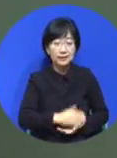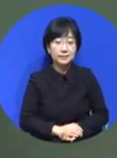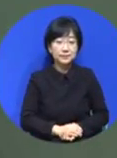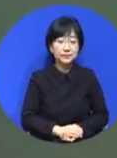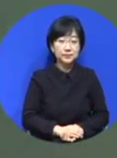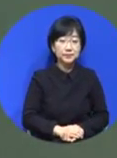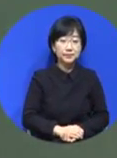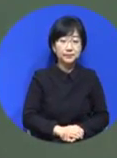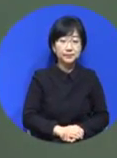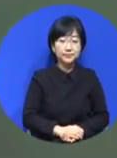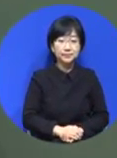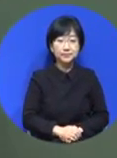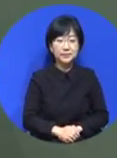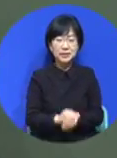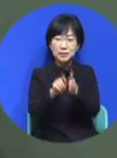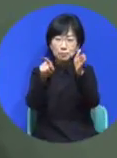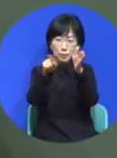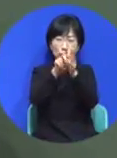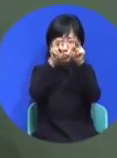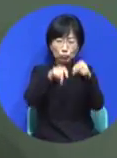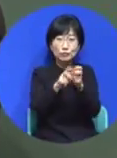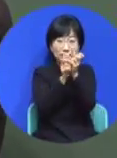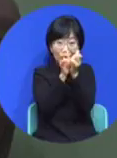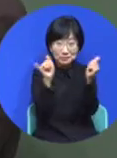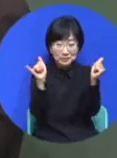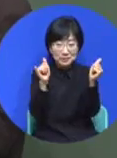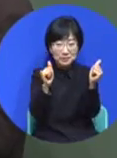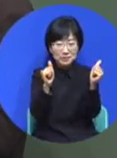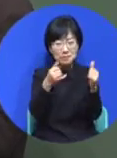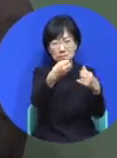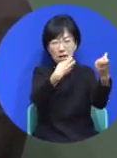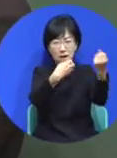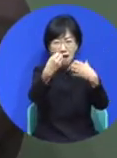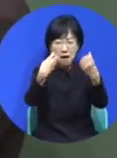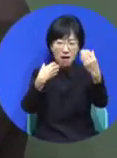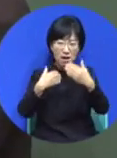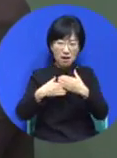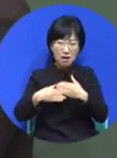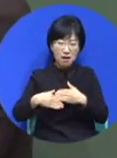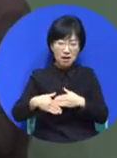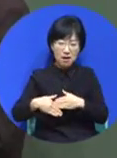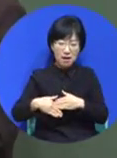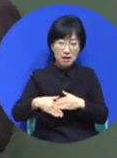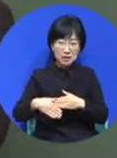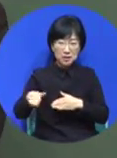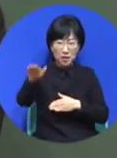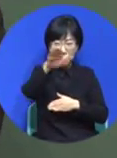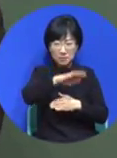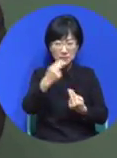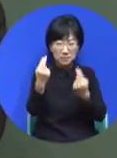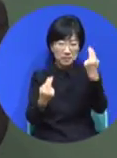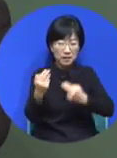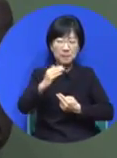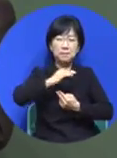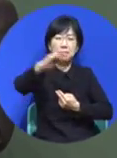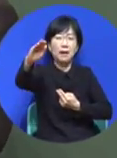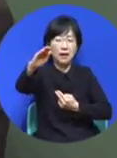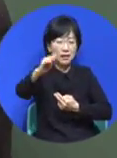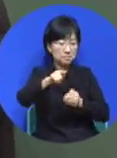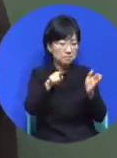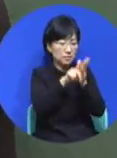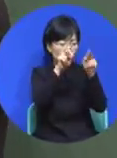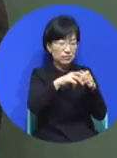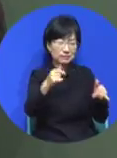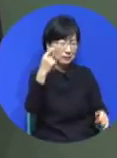to receive great answers. The non-believer will say this. 훨씬 여러분보다 논리적이고 똑똑해요. They are much more logical than you. They're